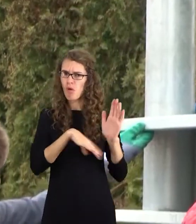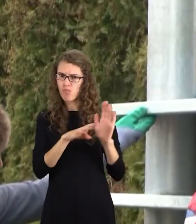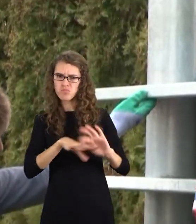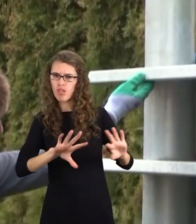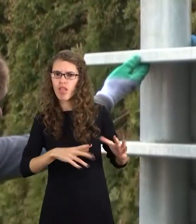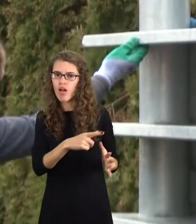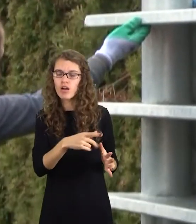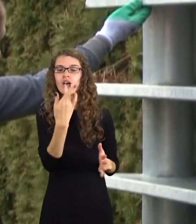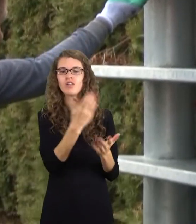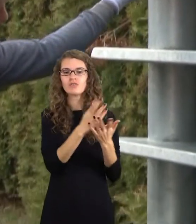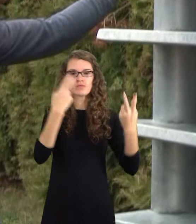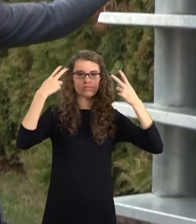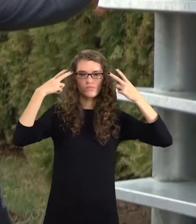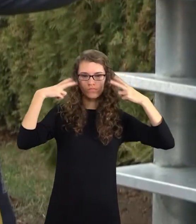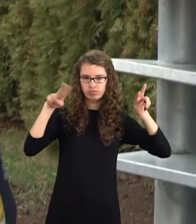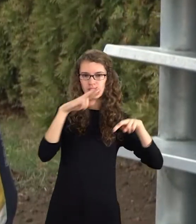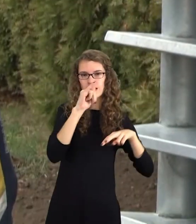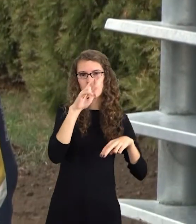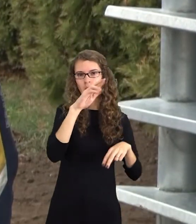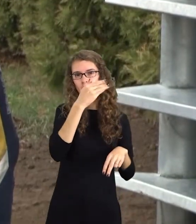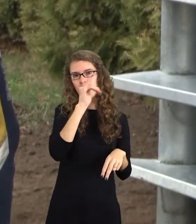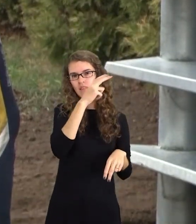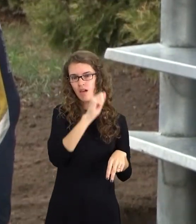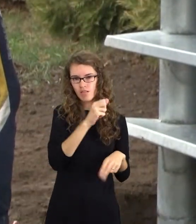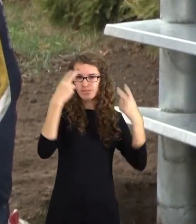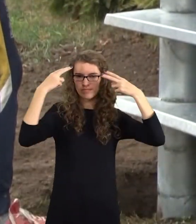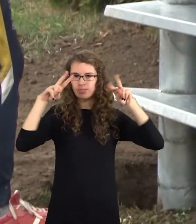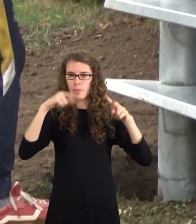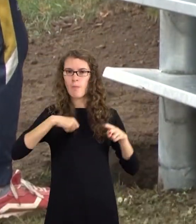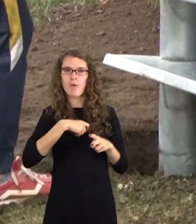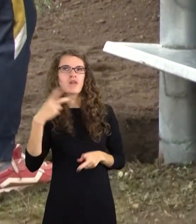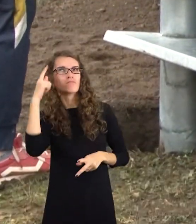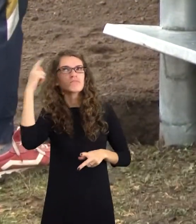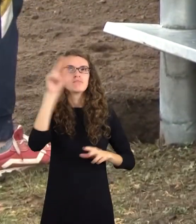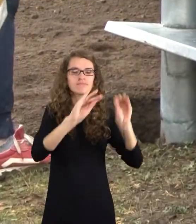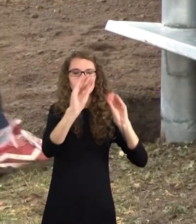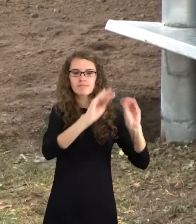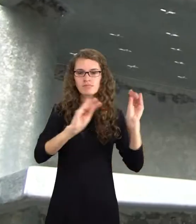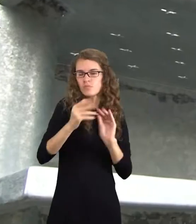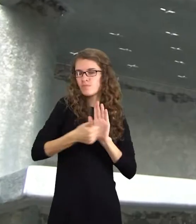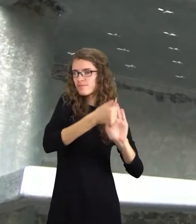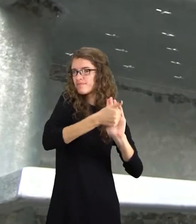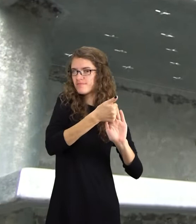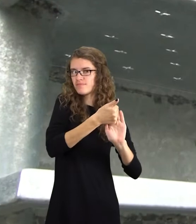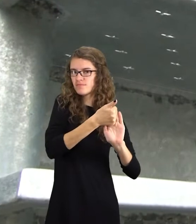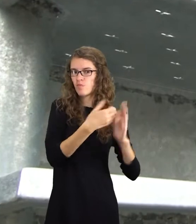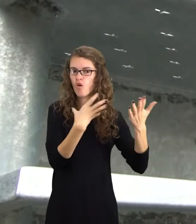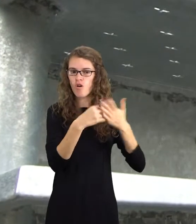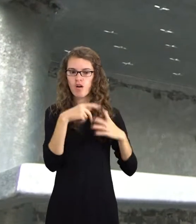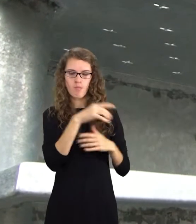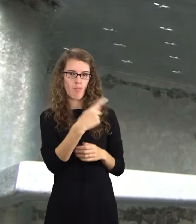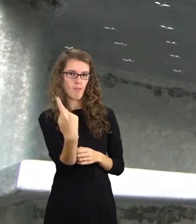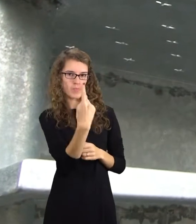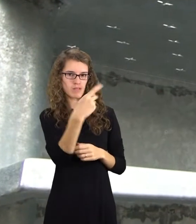o naujausias dizaineris Irminos Savickienės kūrinys, kuriuo menininkė ypatingai didžiuojasi. Ano dizaineris tai pirmasis